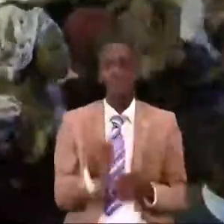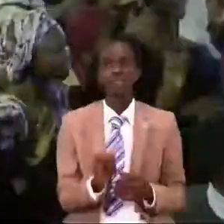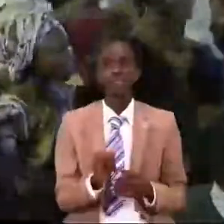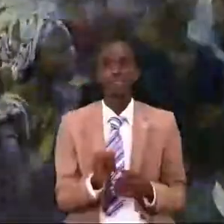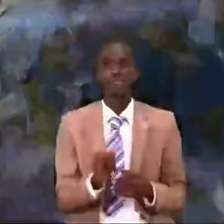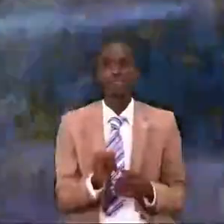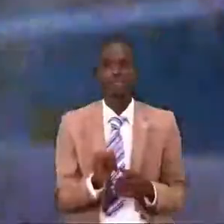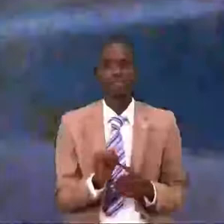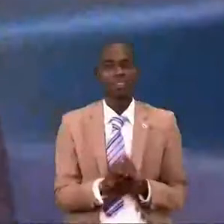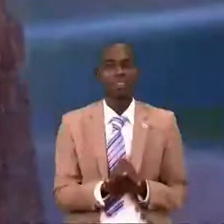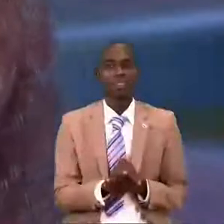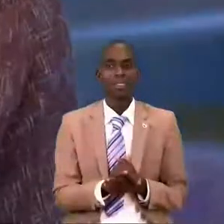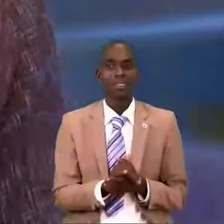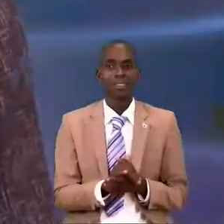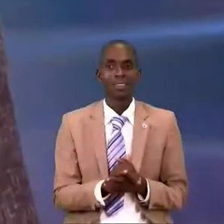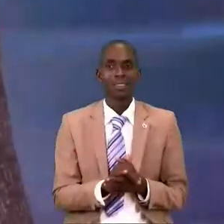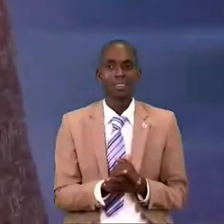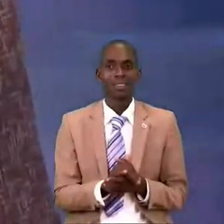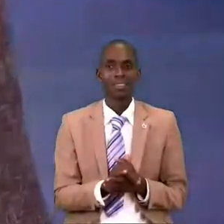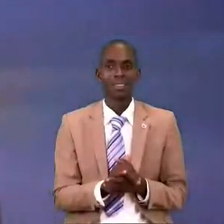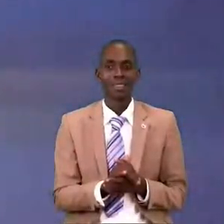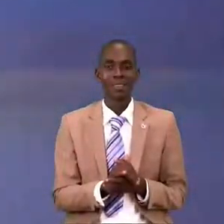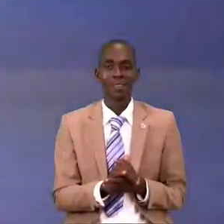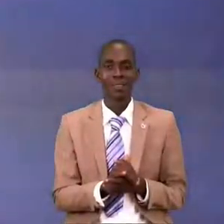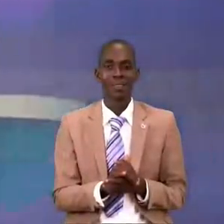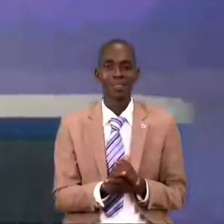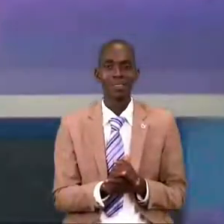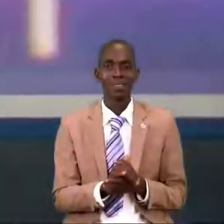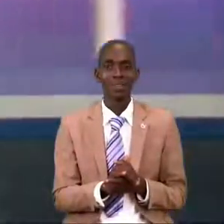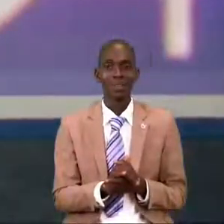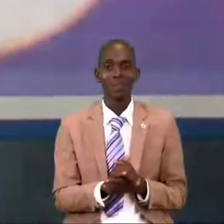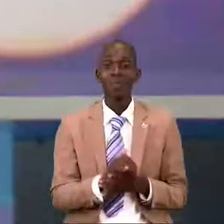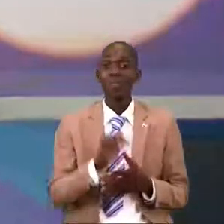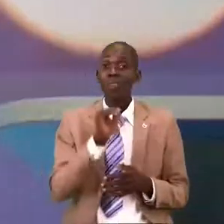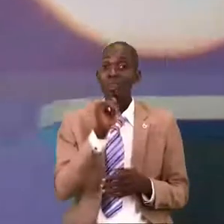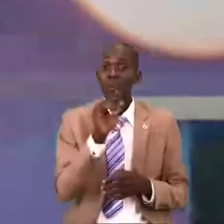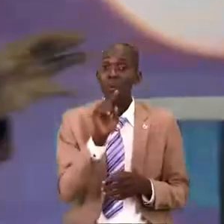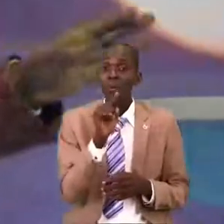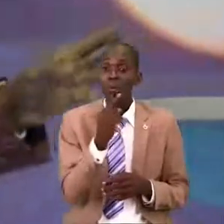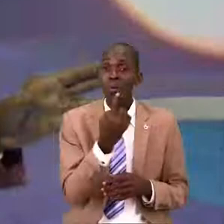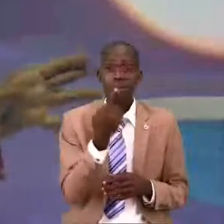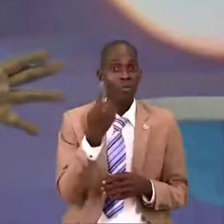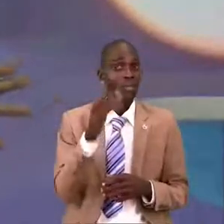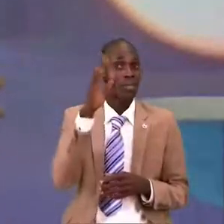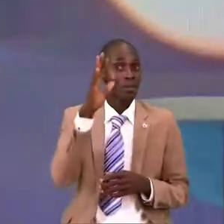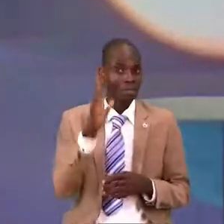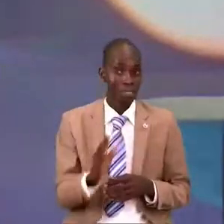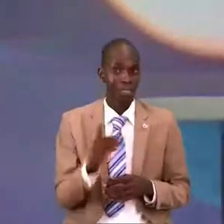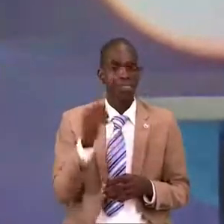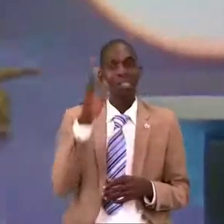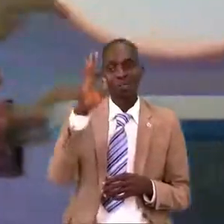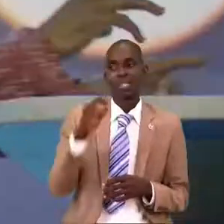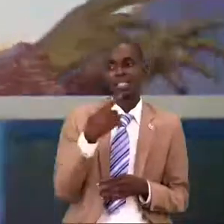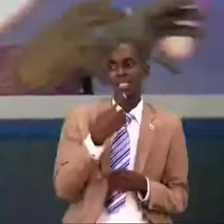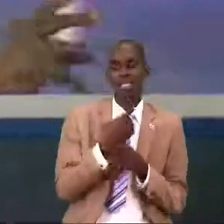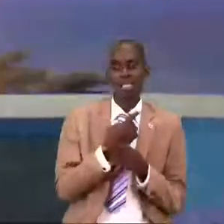Non seulement le pasteur a dit que lui-même l'a visité, si